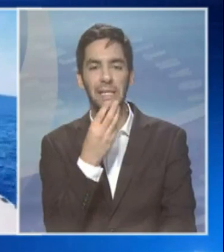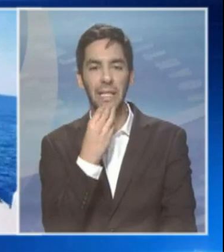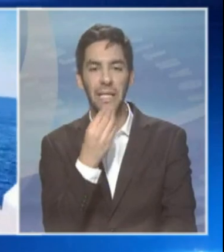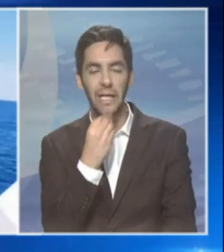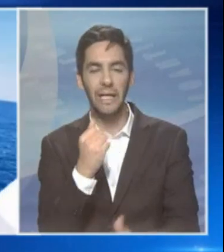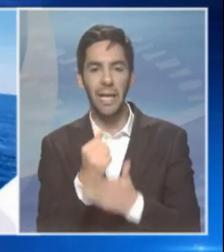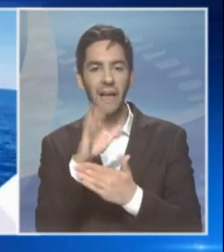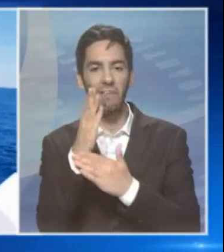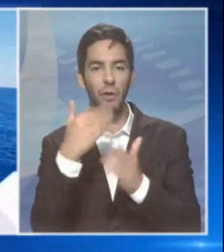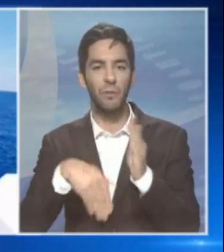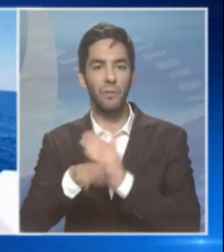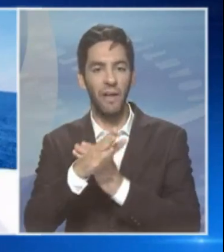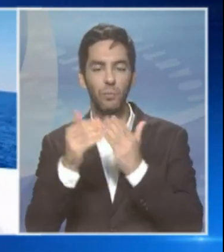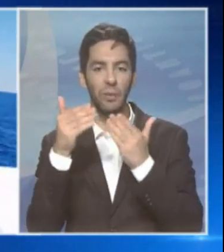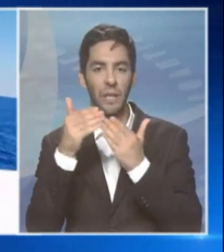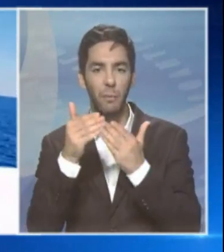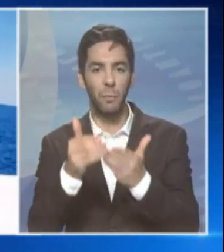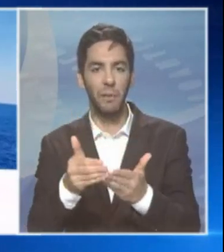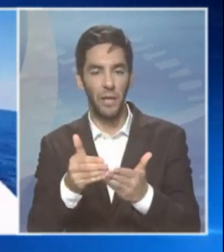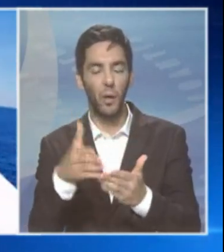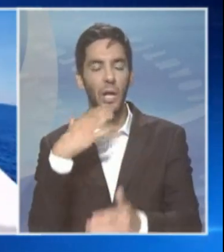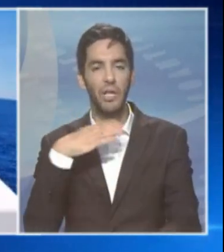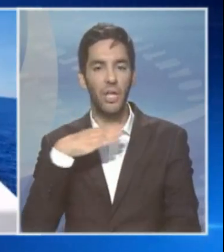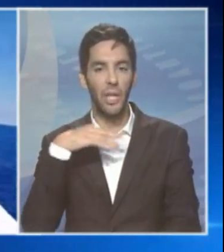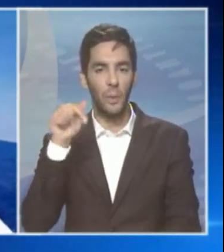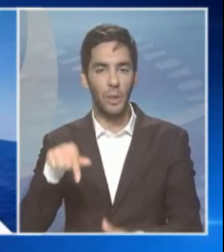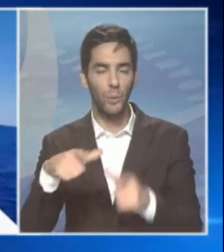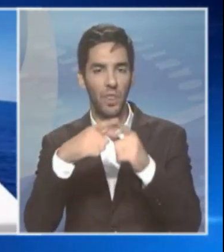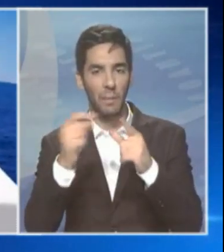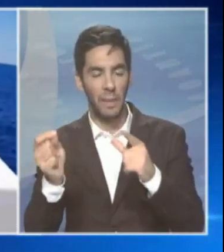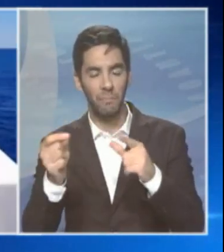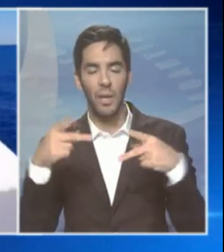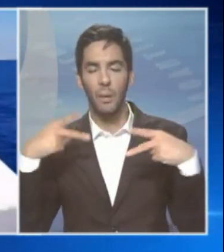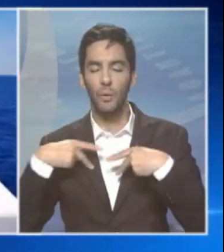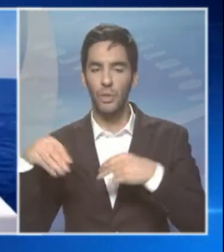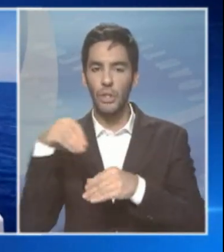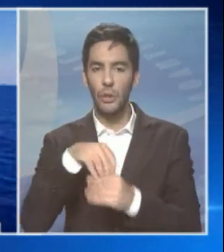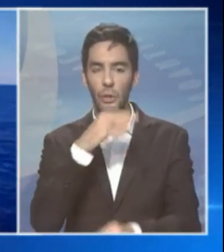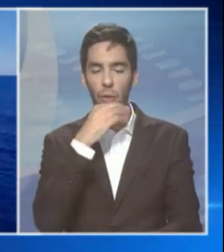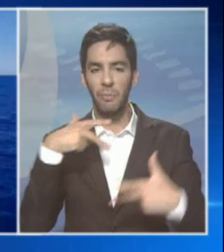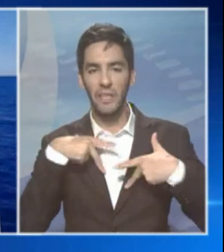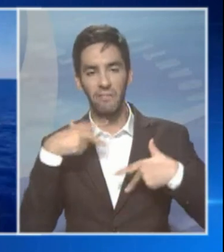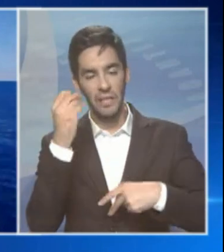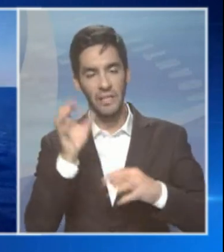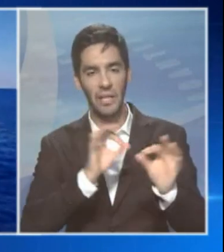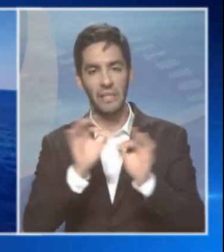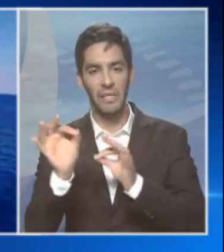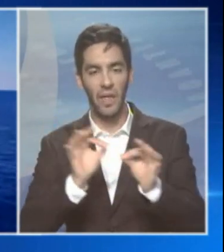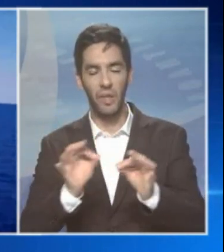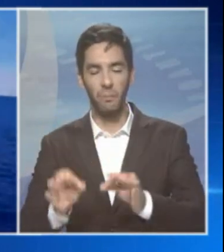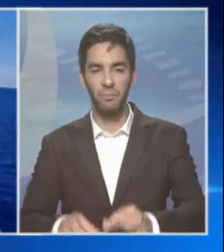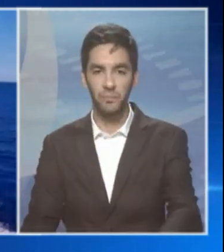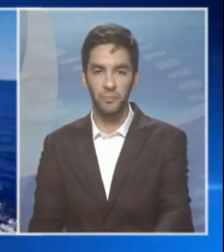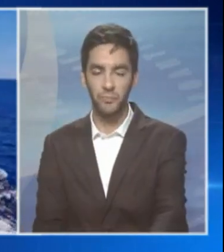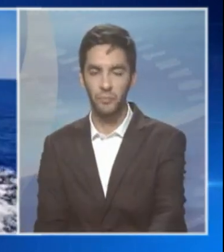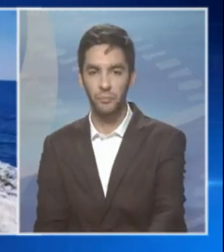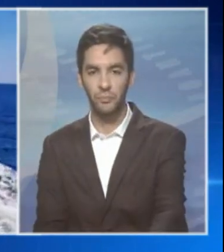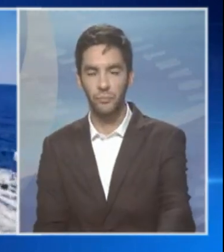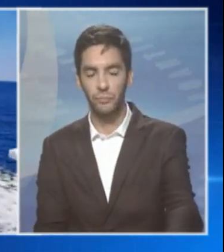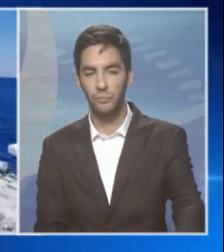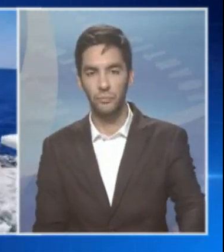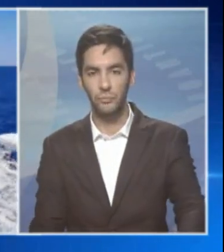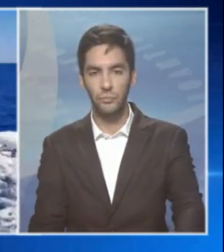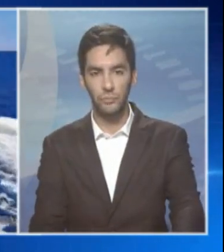Λίβανο που παρατηρείται τις τελευταίες ημέρες. Ο κύριος Νουρίς εξέφρασε την αποφασιστικότητα της κυβέρνησης για οριστική επίλυση του προβλήματος.